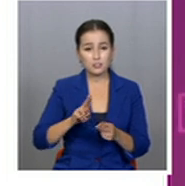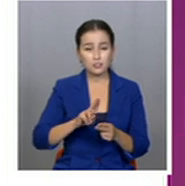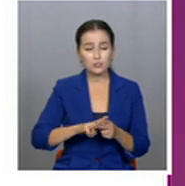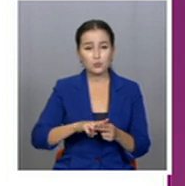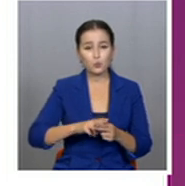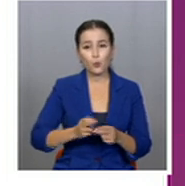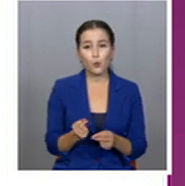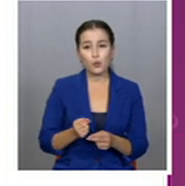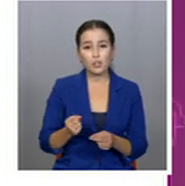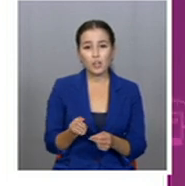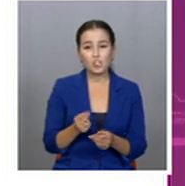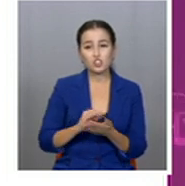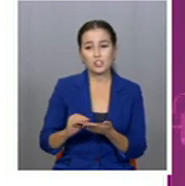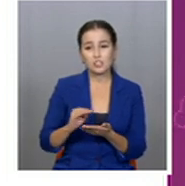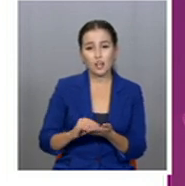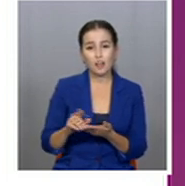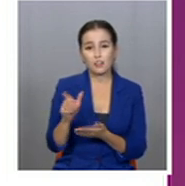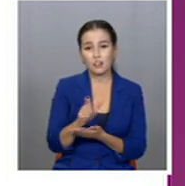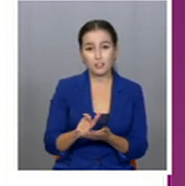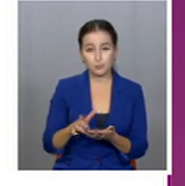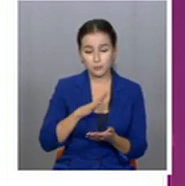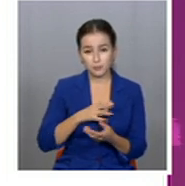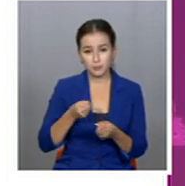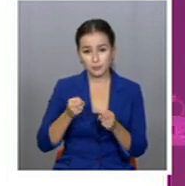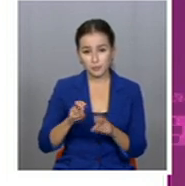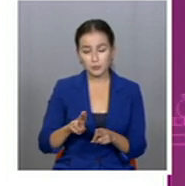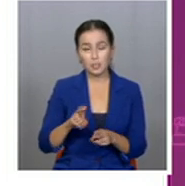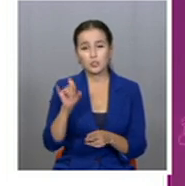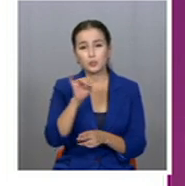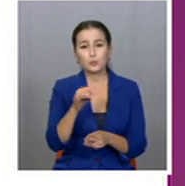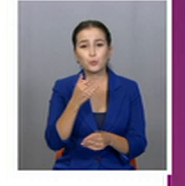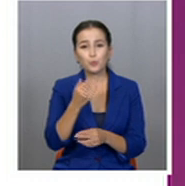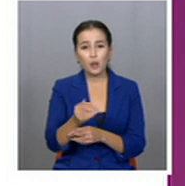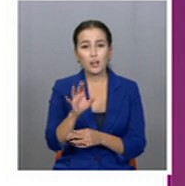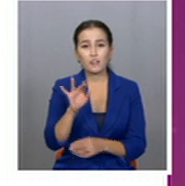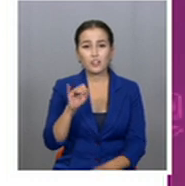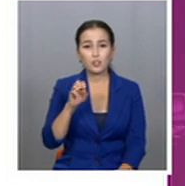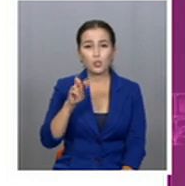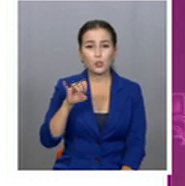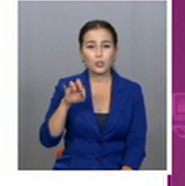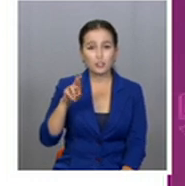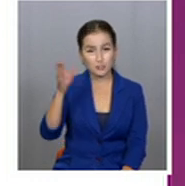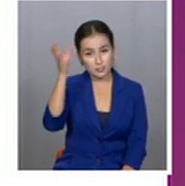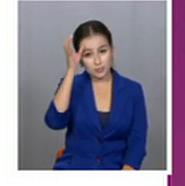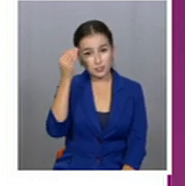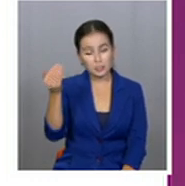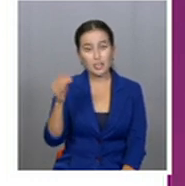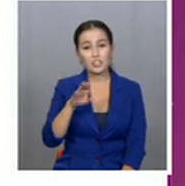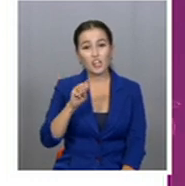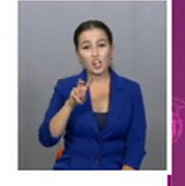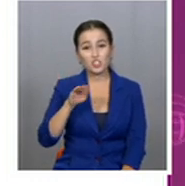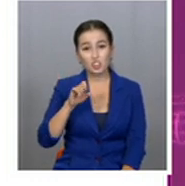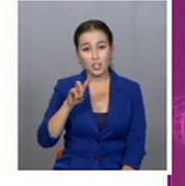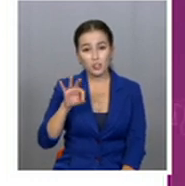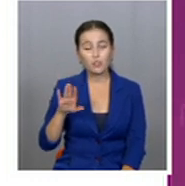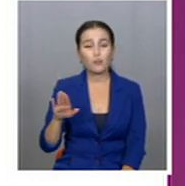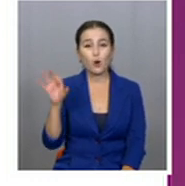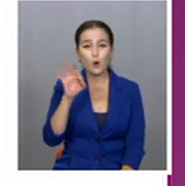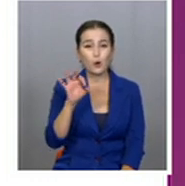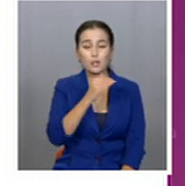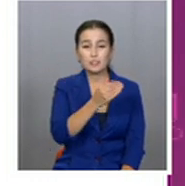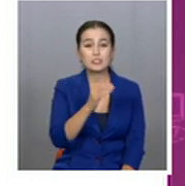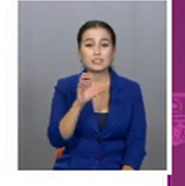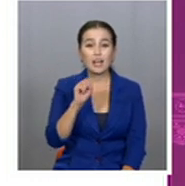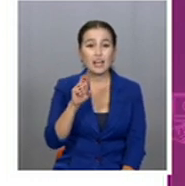деп атаған. Өлеңнің шығу тарихы туралы филология ғылымының докторы Сайдыл Талжанов Сәкен туралы